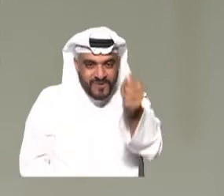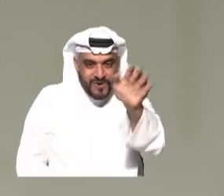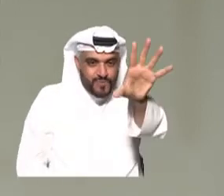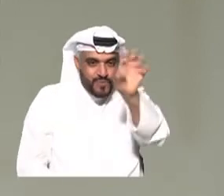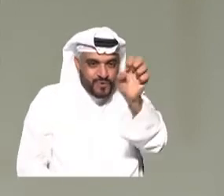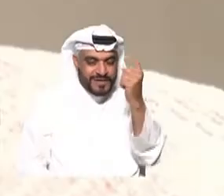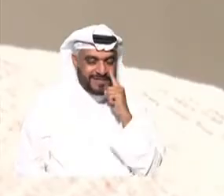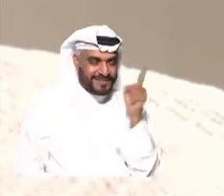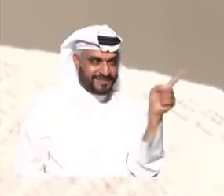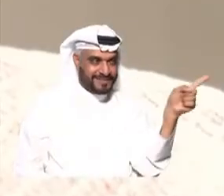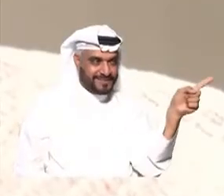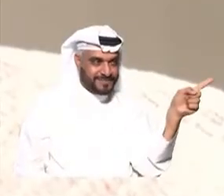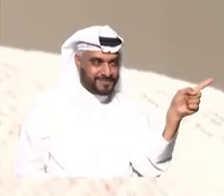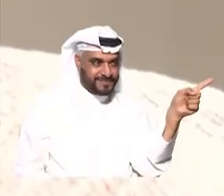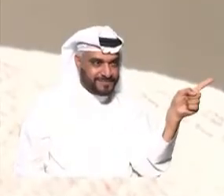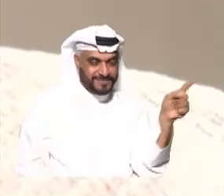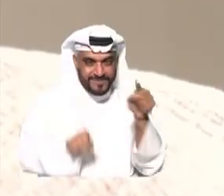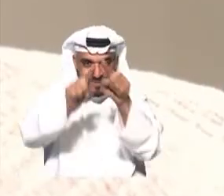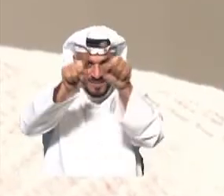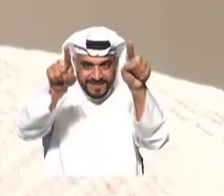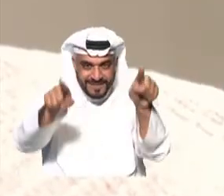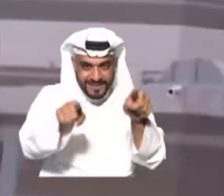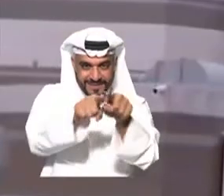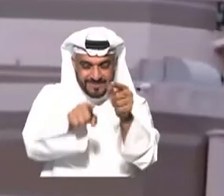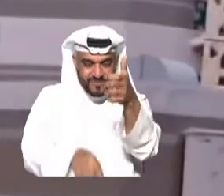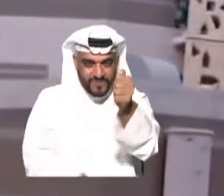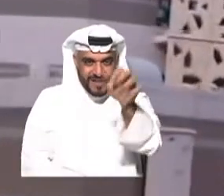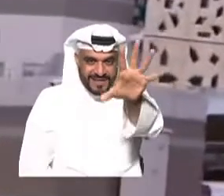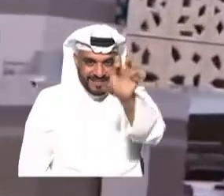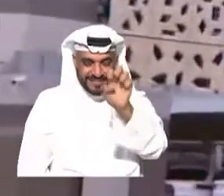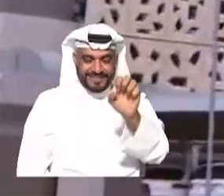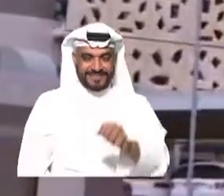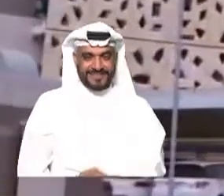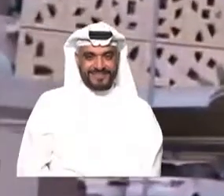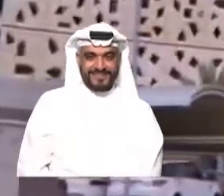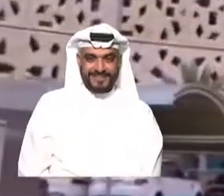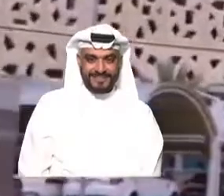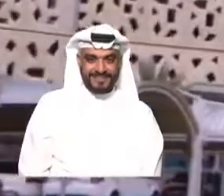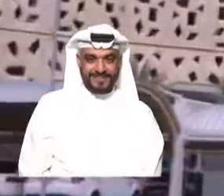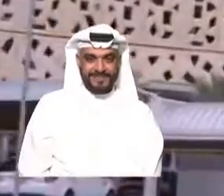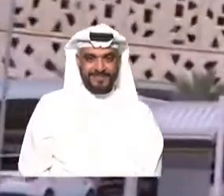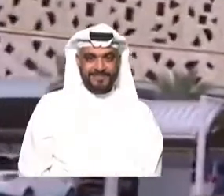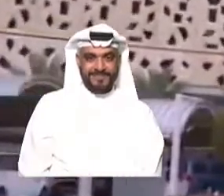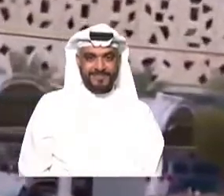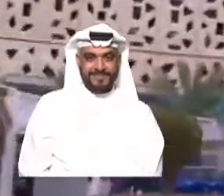لوزارة الصحة من خلال المسح على الكود الظاهر على الشاشة.